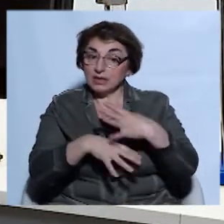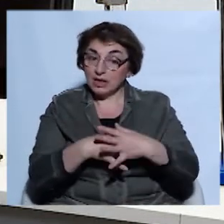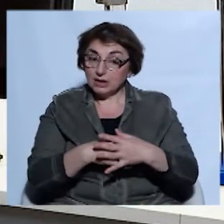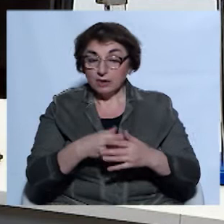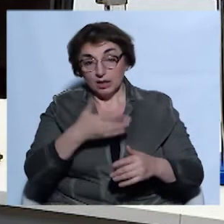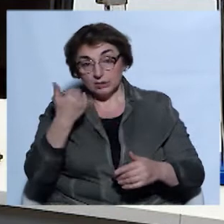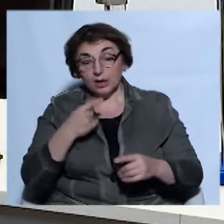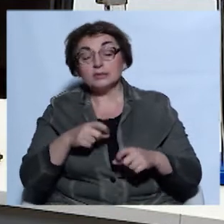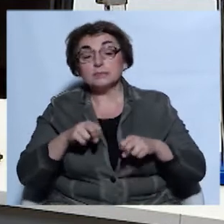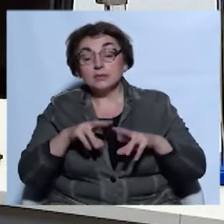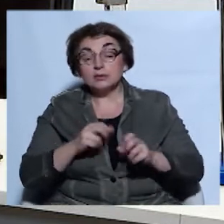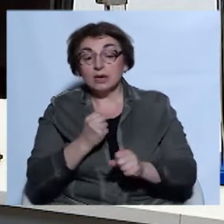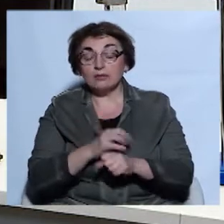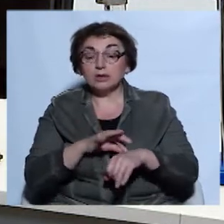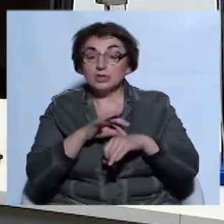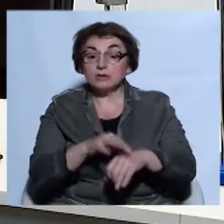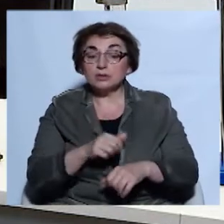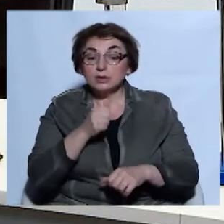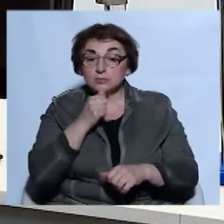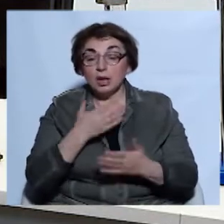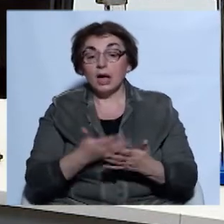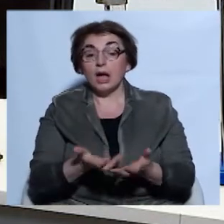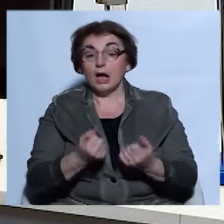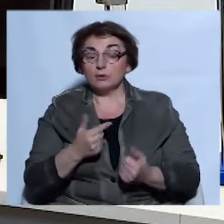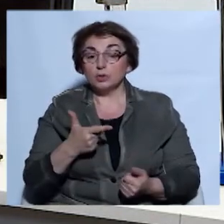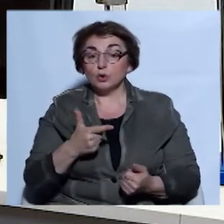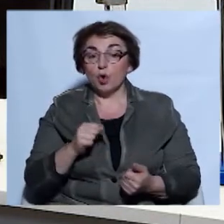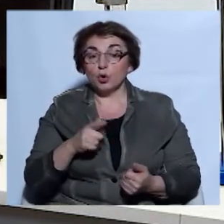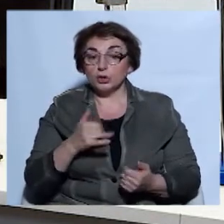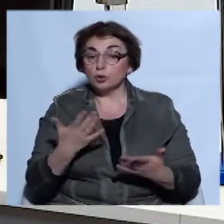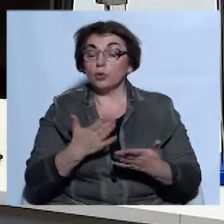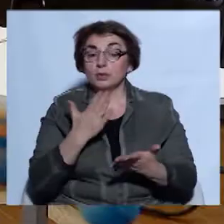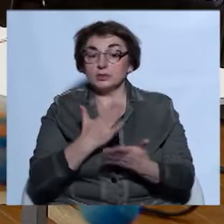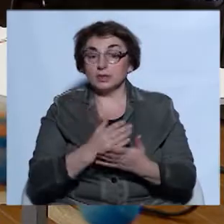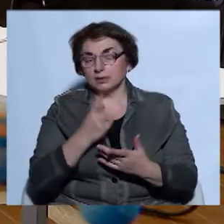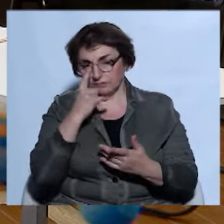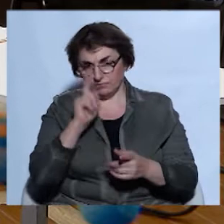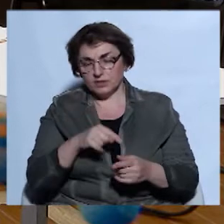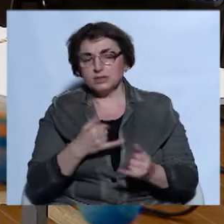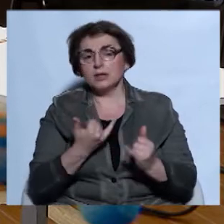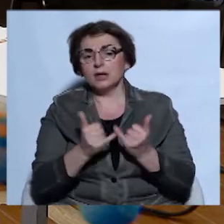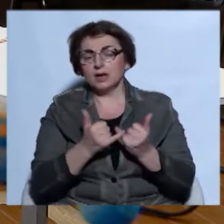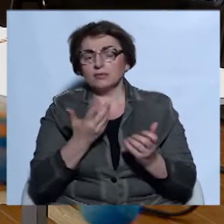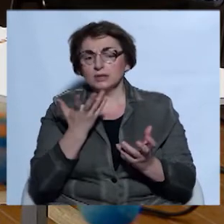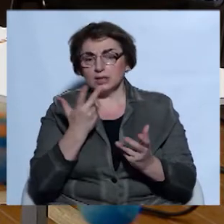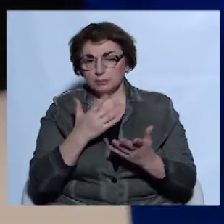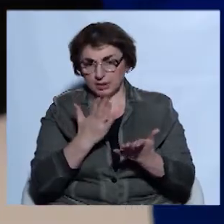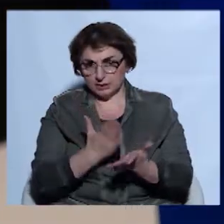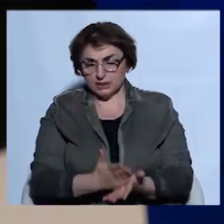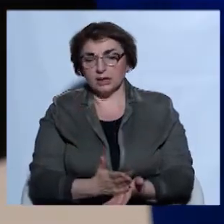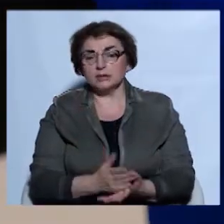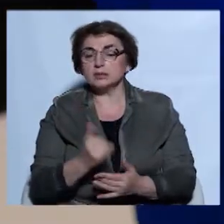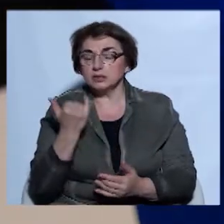ძალიან მარტივ ექსპერიმენტ შემოგთავაზებ. ავიღოთ გოგირდი, რომელიც არის აი ესეთი ყვითელი ფერის